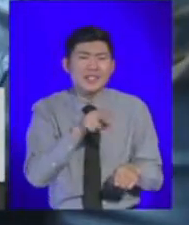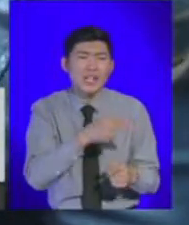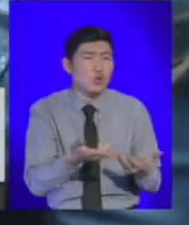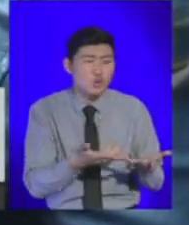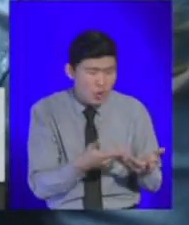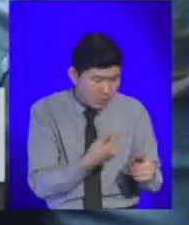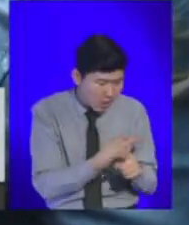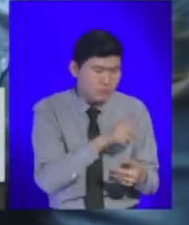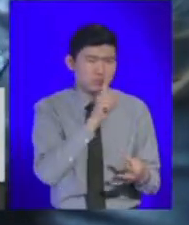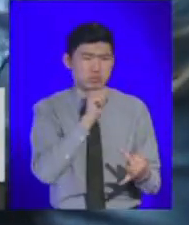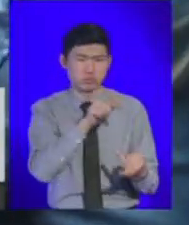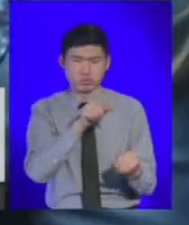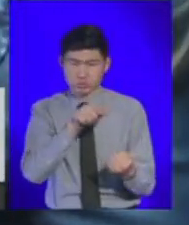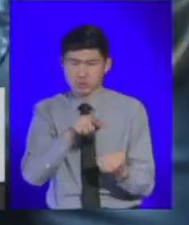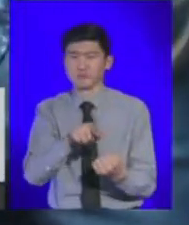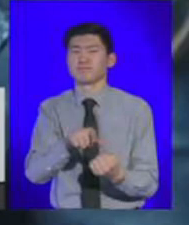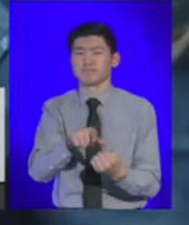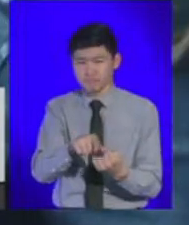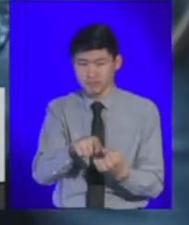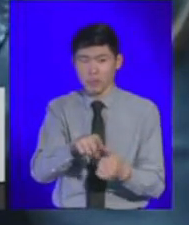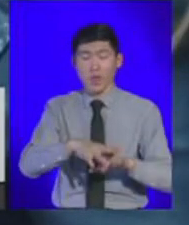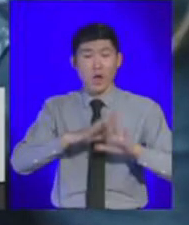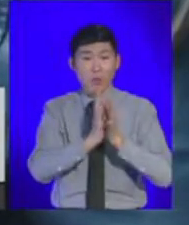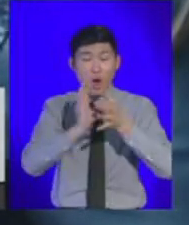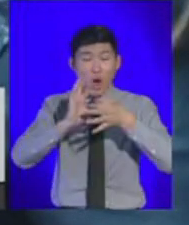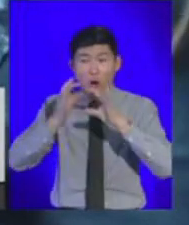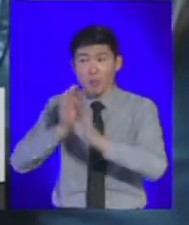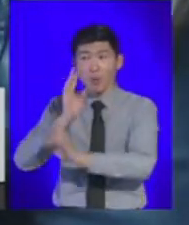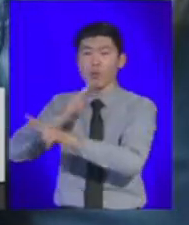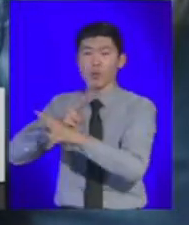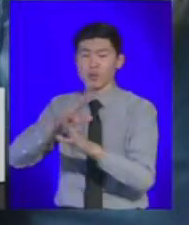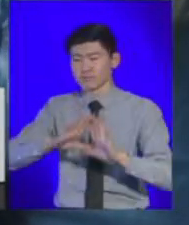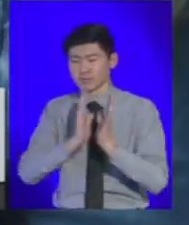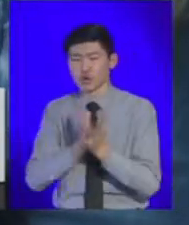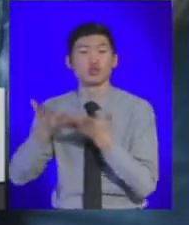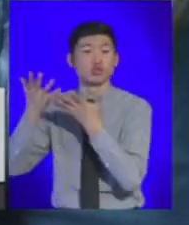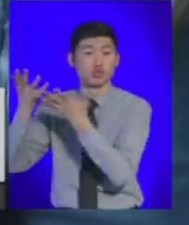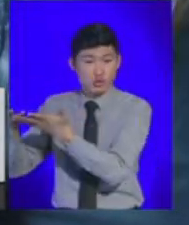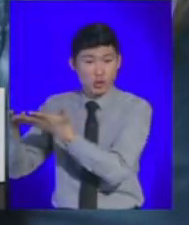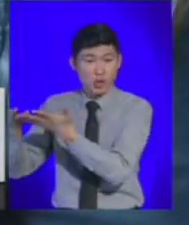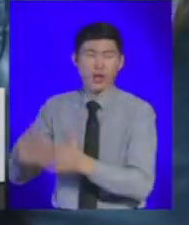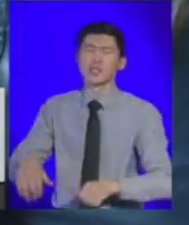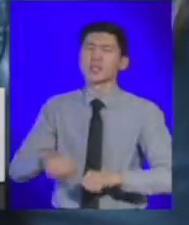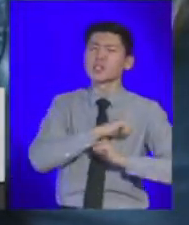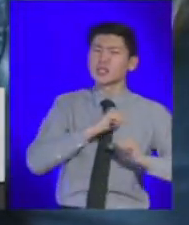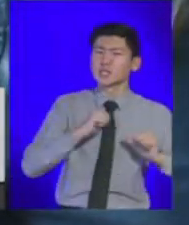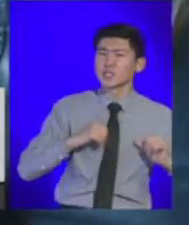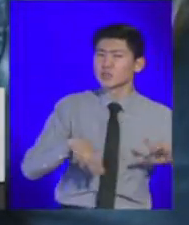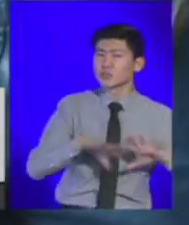тогтоочлоо. За тэгээд холбогдох юмнуудын хууль хяналтын байгууллагууд л өгчлөө. Одоо иргэдээс за үнэхээр тэр нөгөө